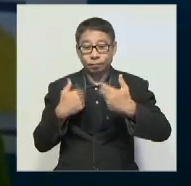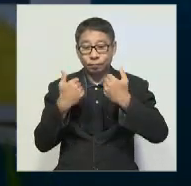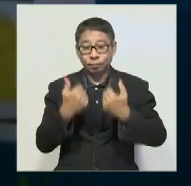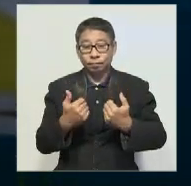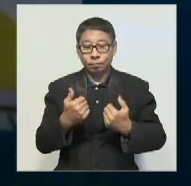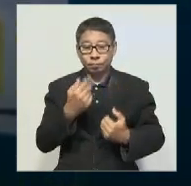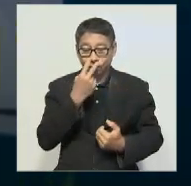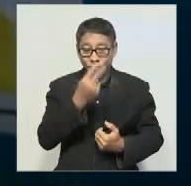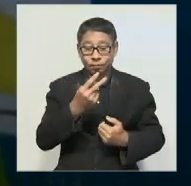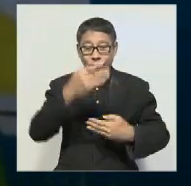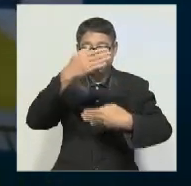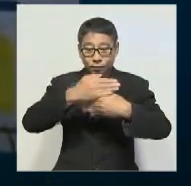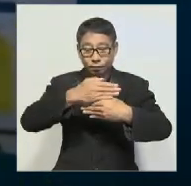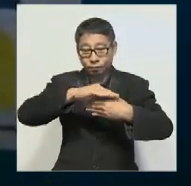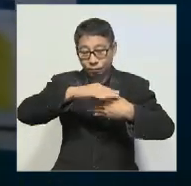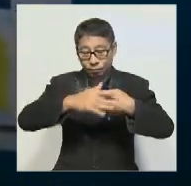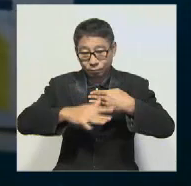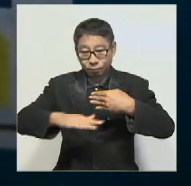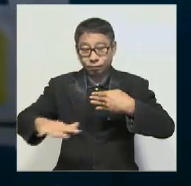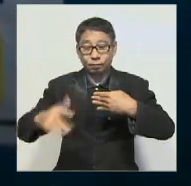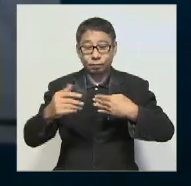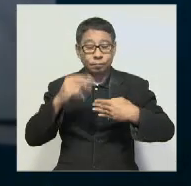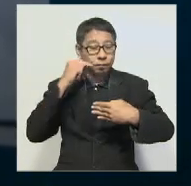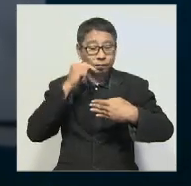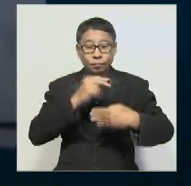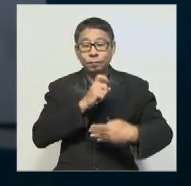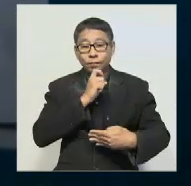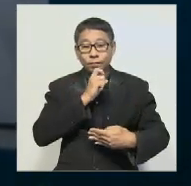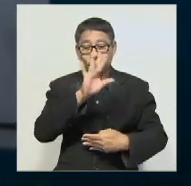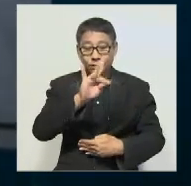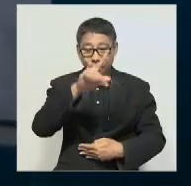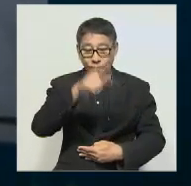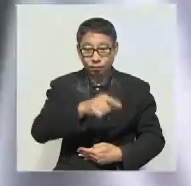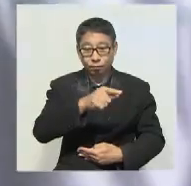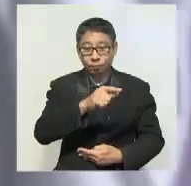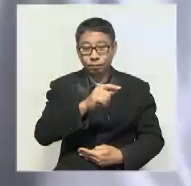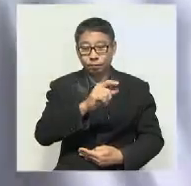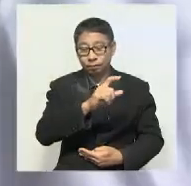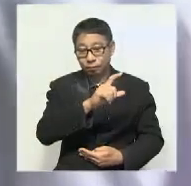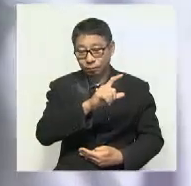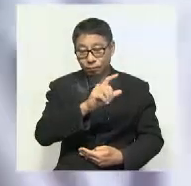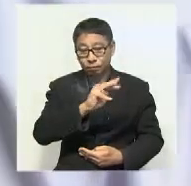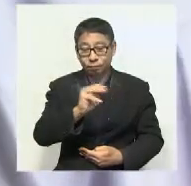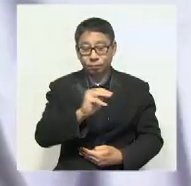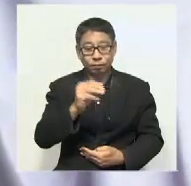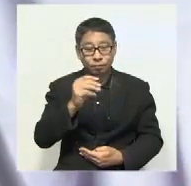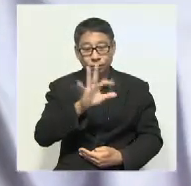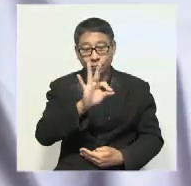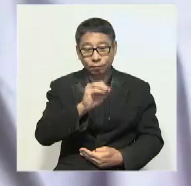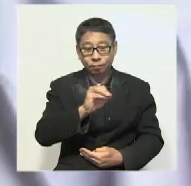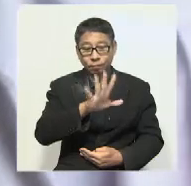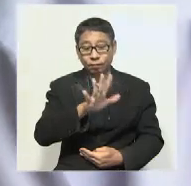ปัจจุบันนี้คุณผู้ชมคะเขื่อนวชิราลงกรณ์เนี่ยมีปริมาณน้ำในเขื่อนอยู่ที่ 8,408 ล้านลูกบาศก์เมตรคิดเป็นร้